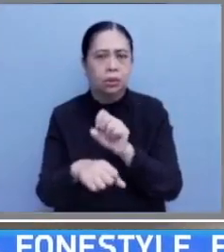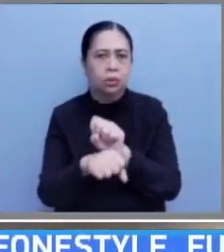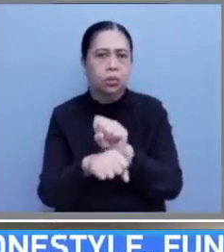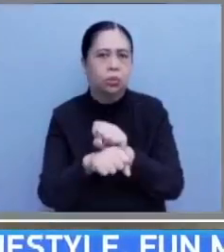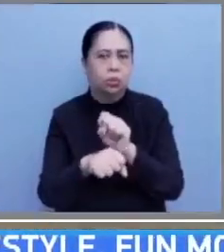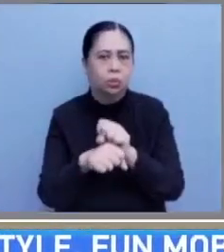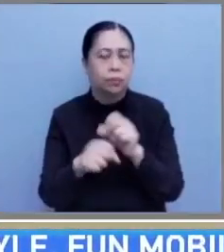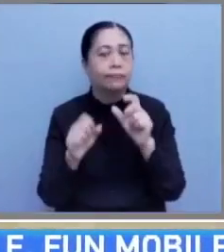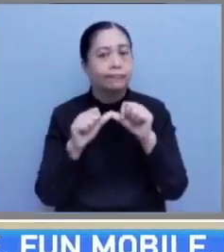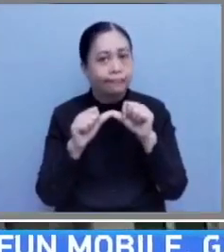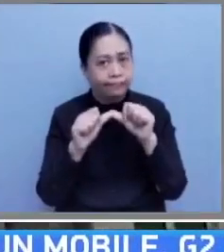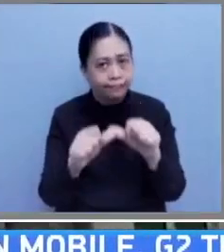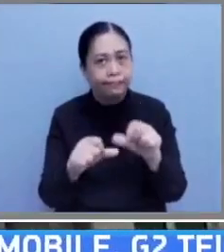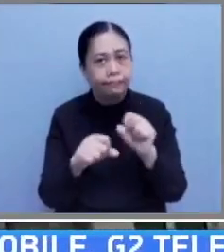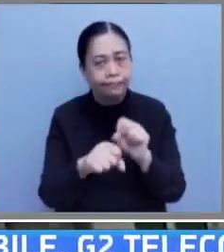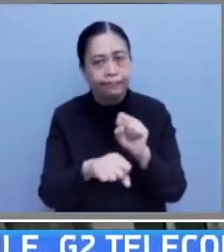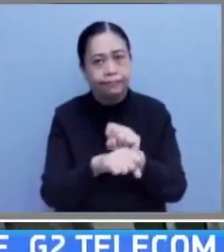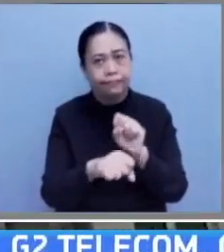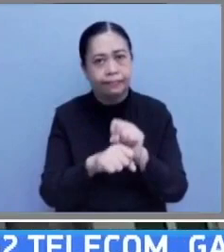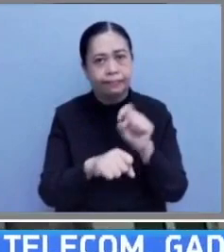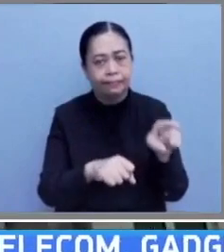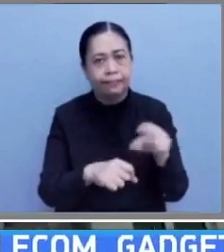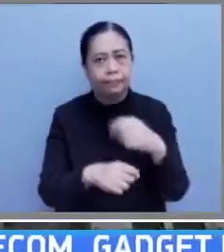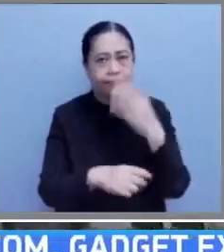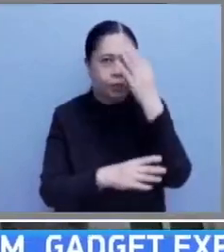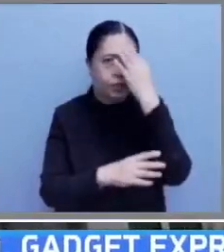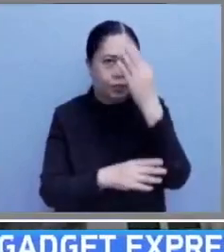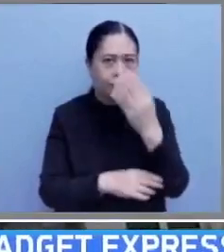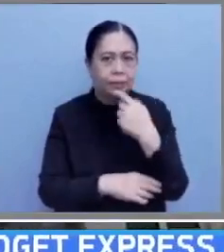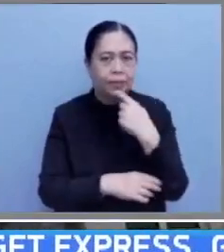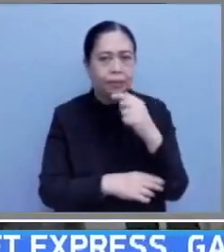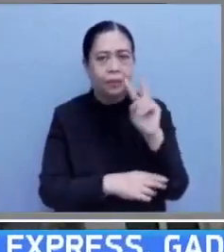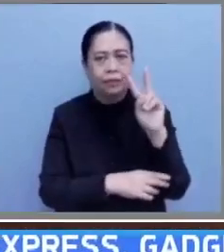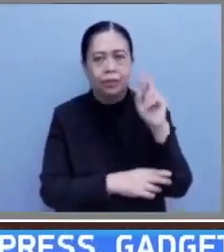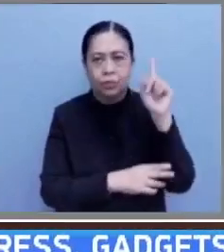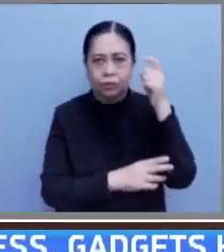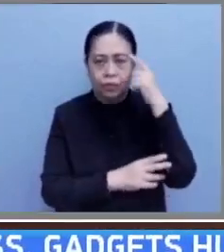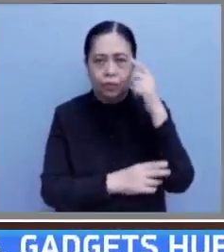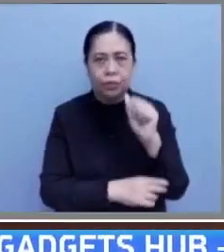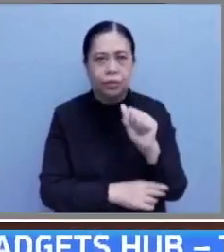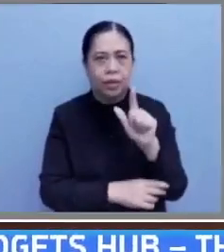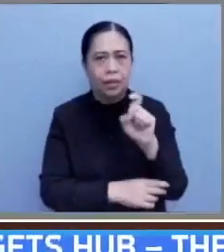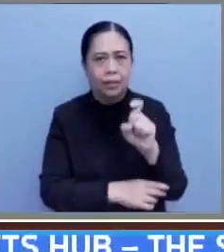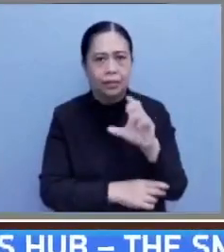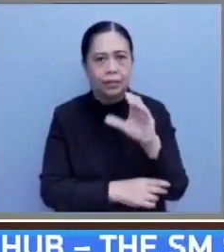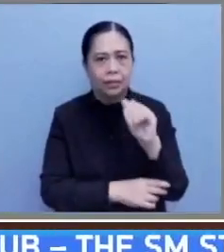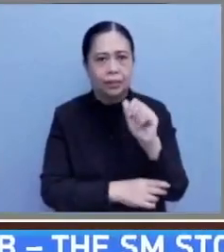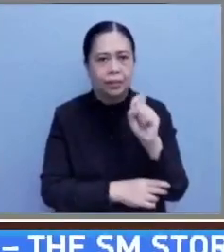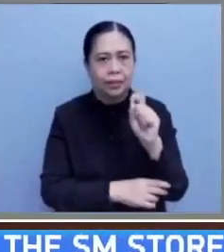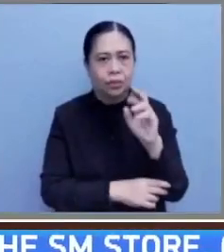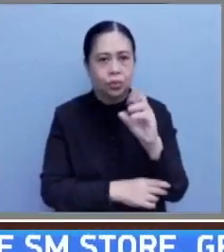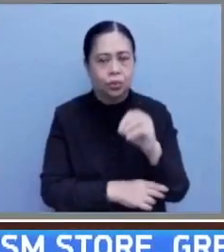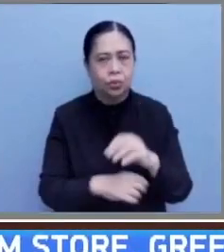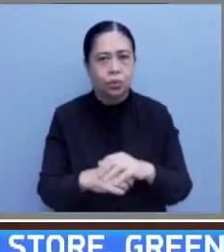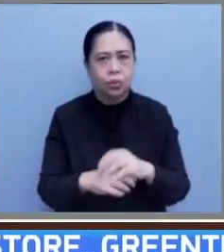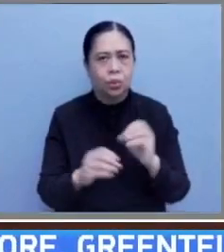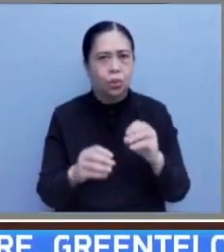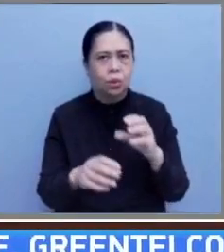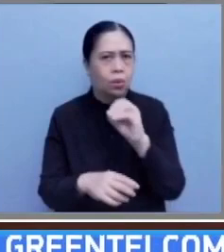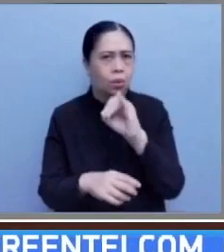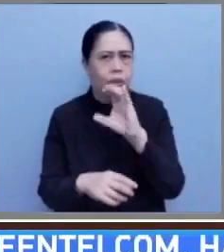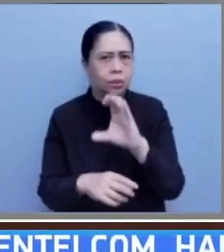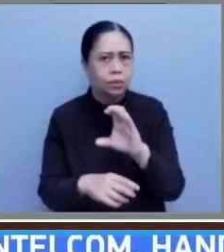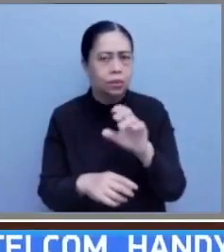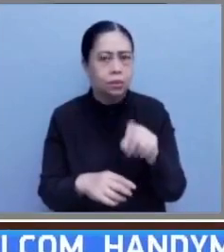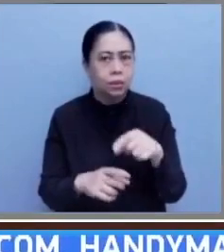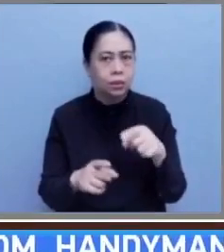naman daw ang trabaho sa Kapitolyo ng Bulacan, sabi ni Vice Governor Alex Castro. Wala rin daw officer in charge